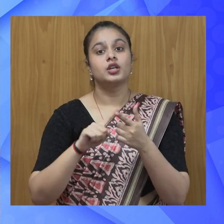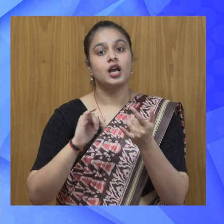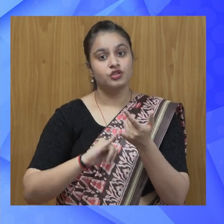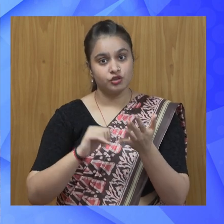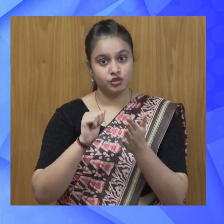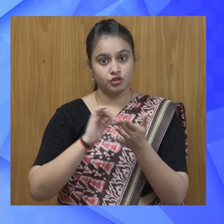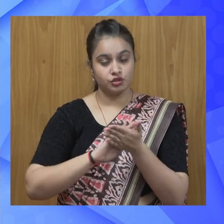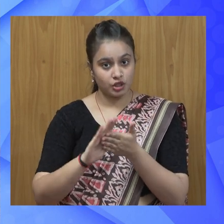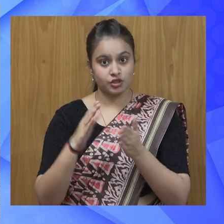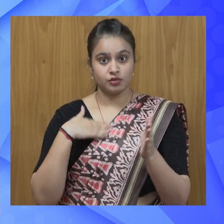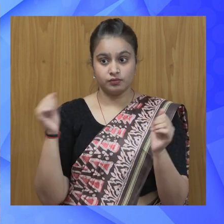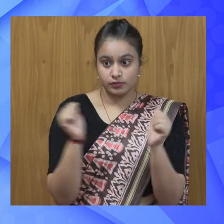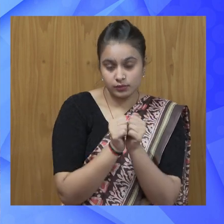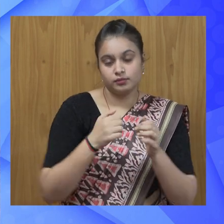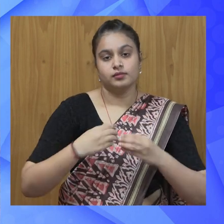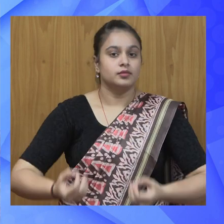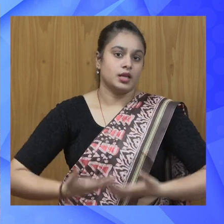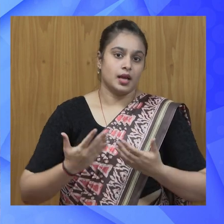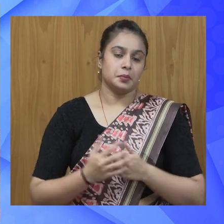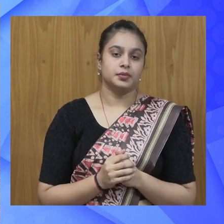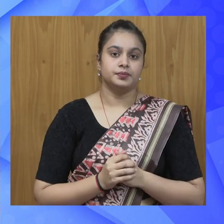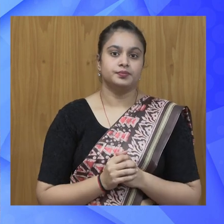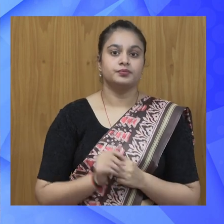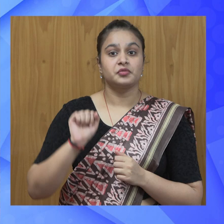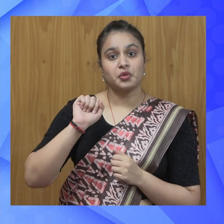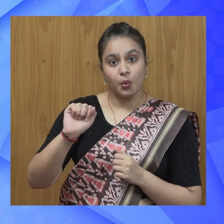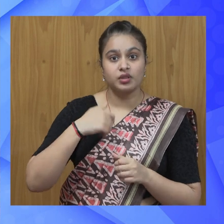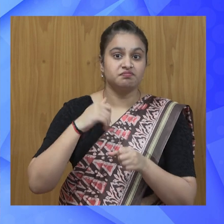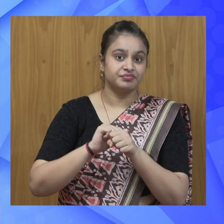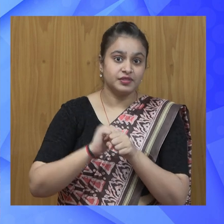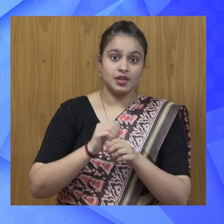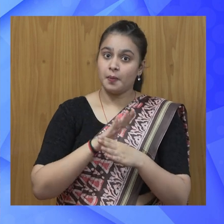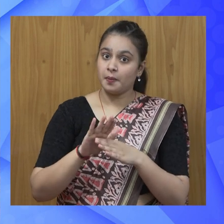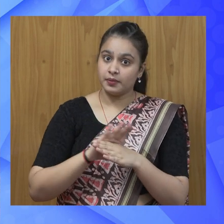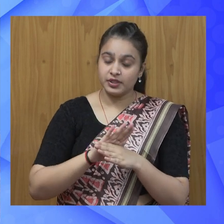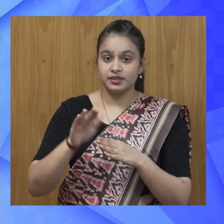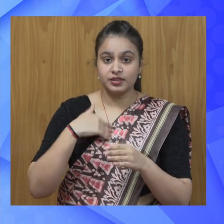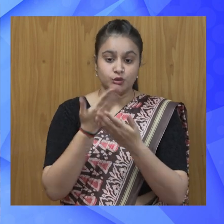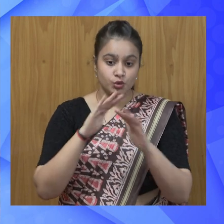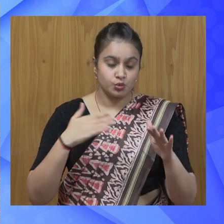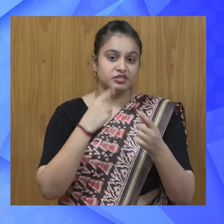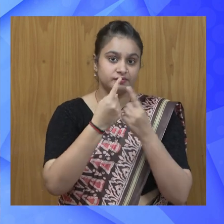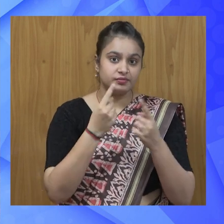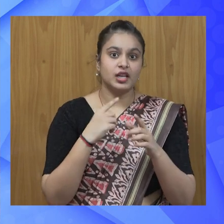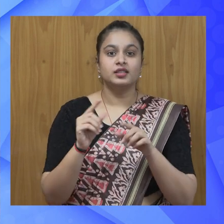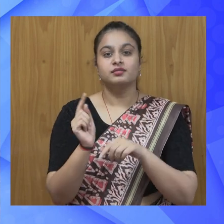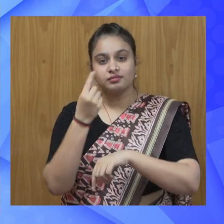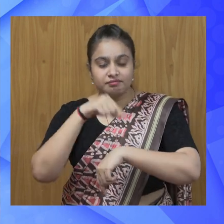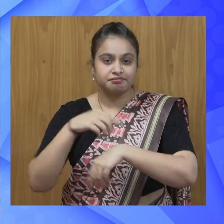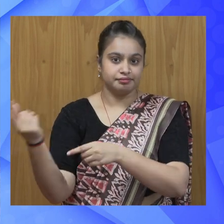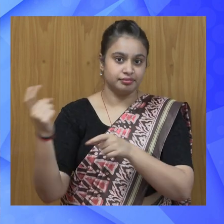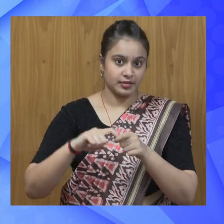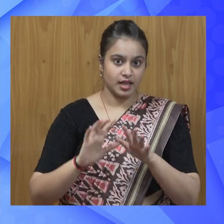होना वास्तव में हमारे लिए खुशी की बात है. अपने अति व्यस्त शेड्यूल में भी उन्होंने छात्रों से बात करने के लिए वक्त निकाला है.